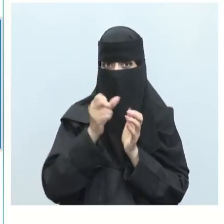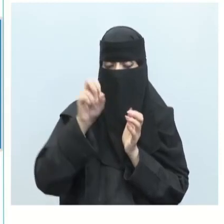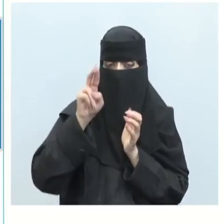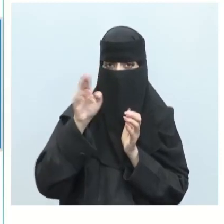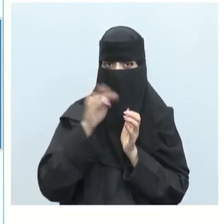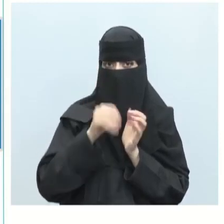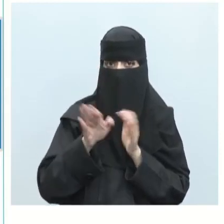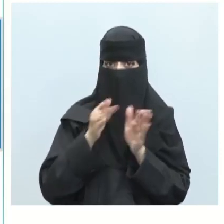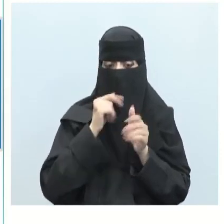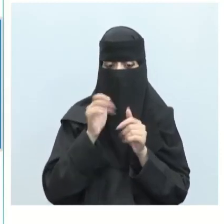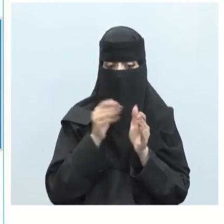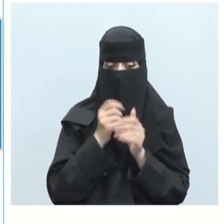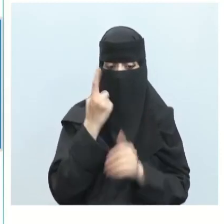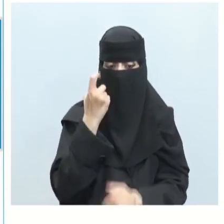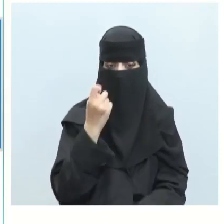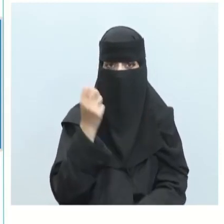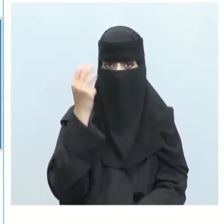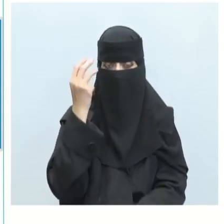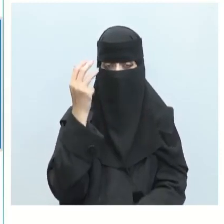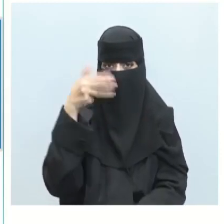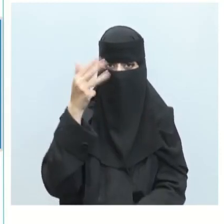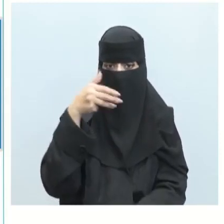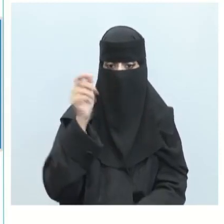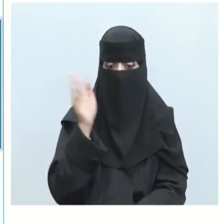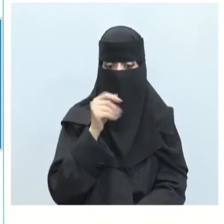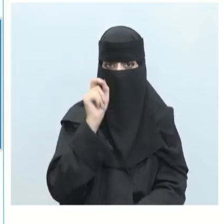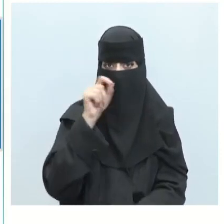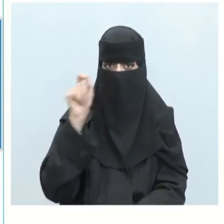اي بي 19900